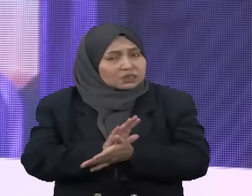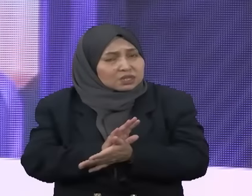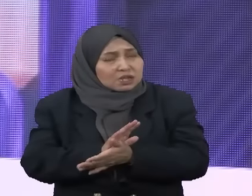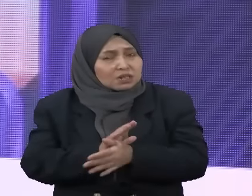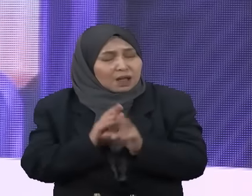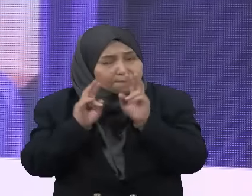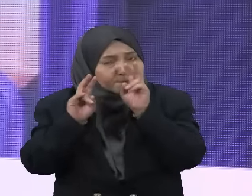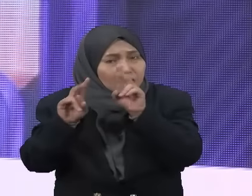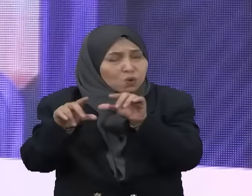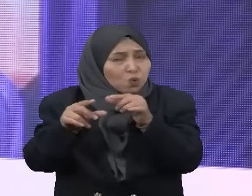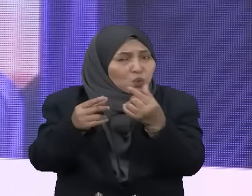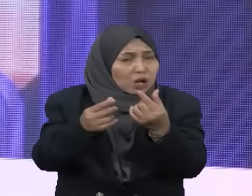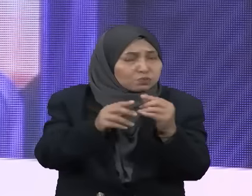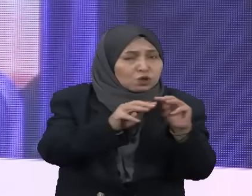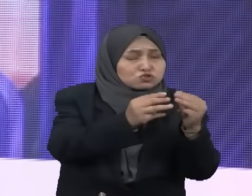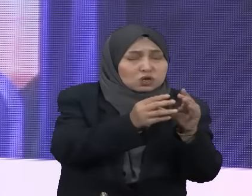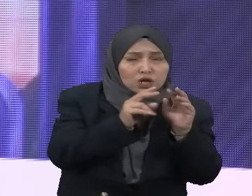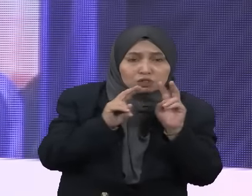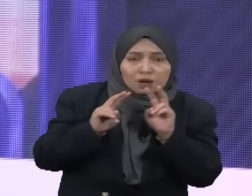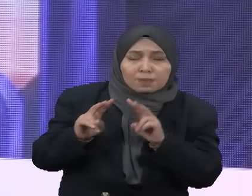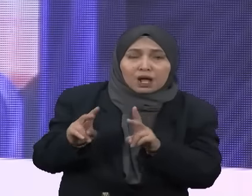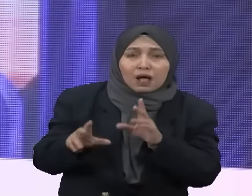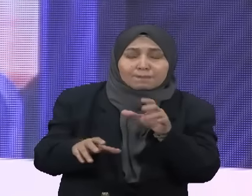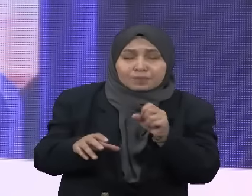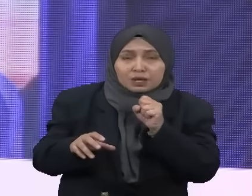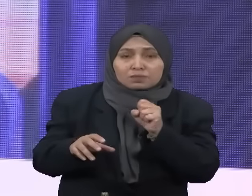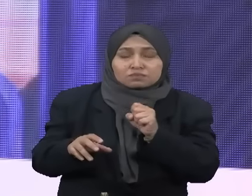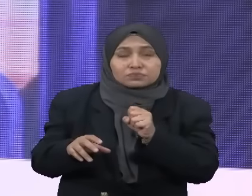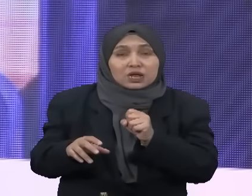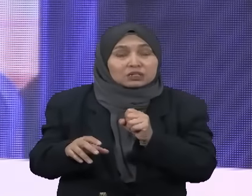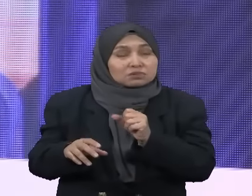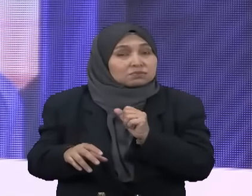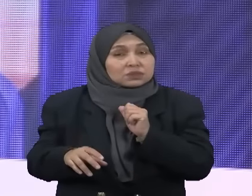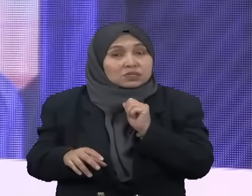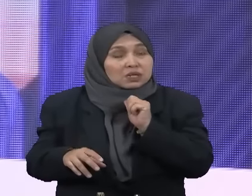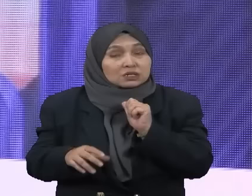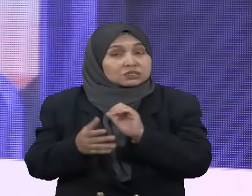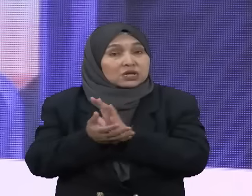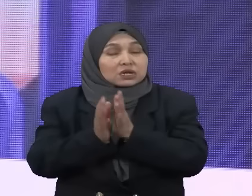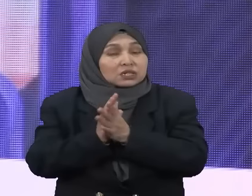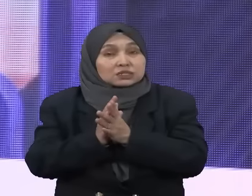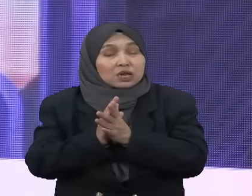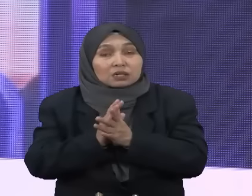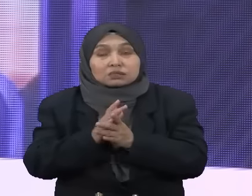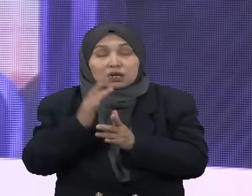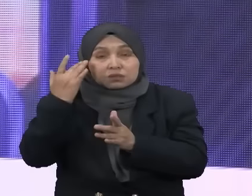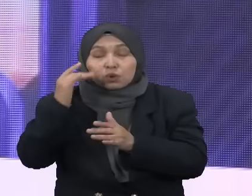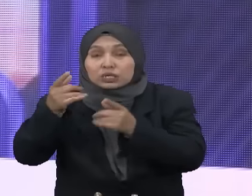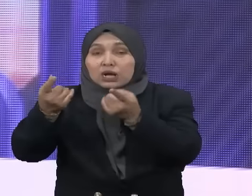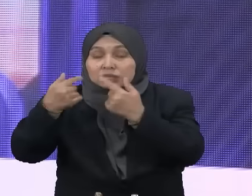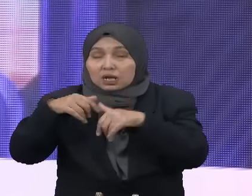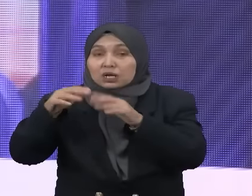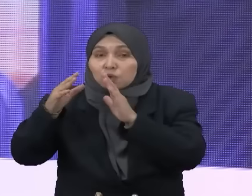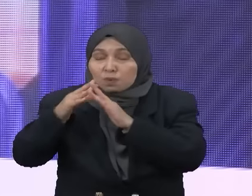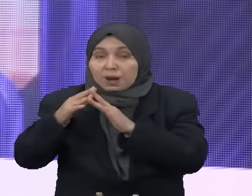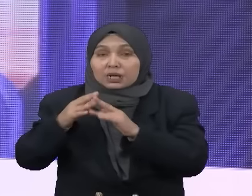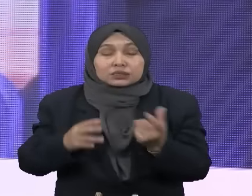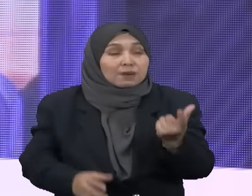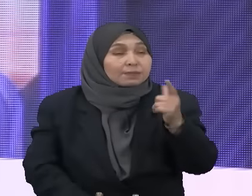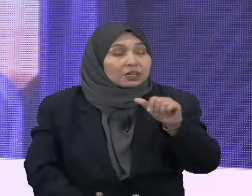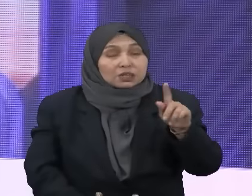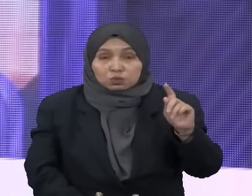nampak golongan ini, beliau baginda terus ambil mereka ini dan tidak supaya tidak diketahui kedatangan mereka ke rumah Nabi Lut